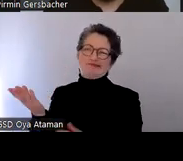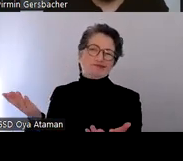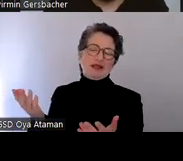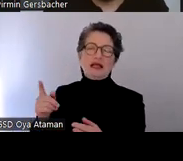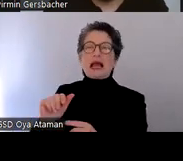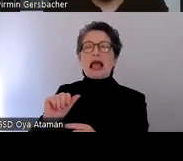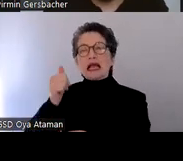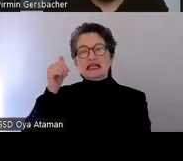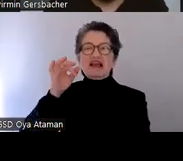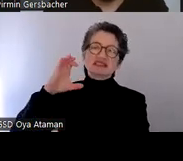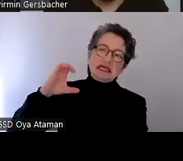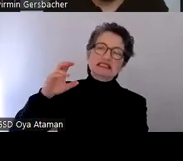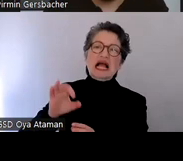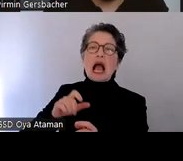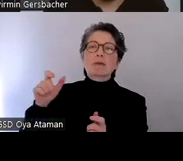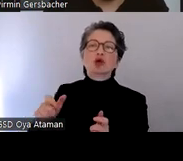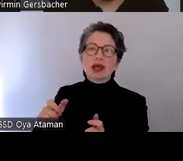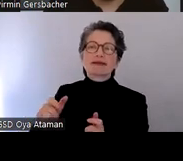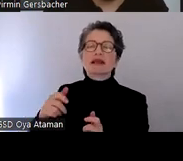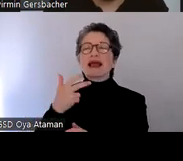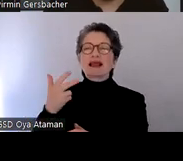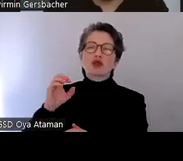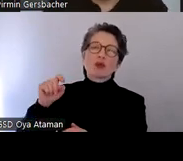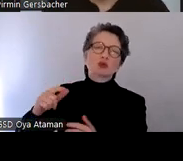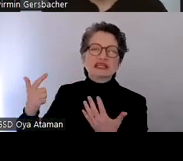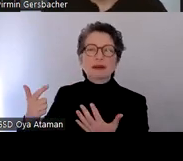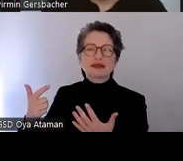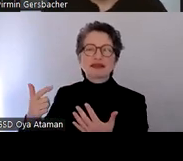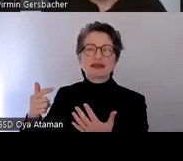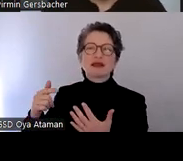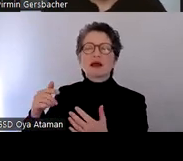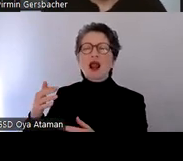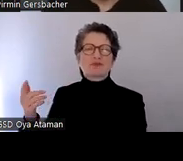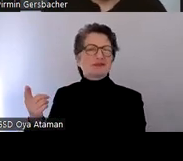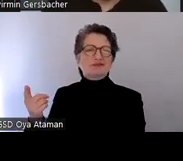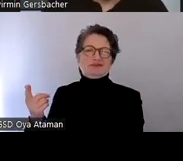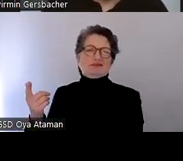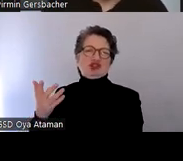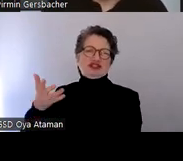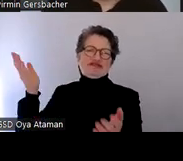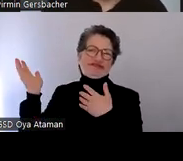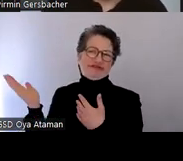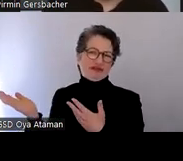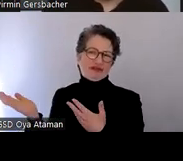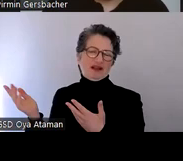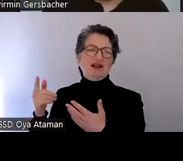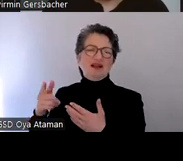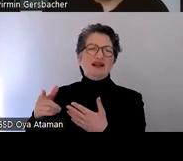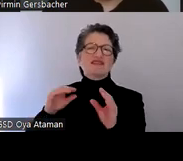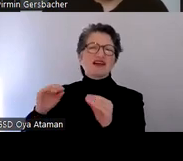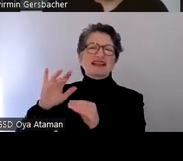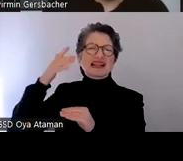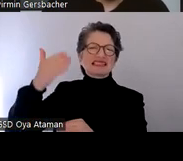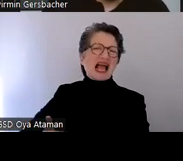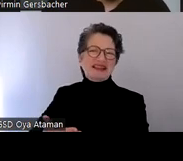FC Saarbrücken, Pokal 33057. JPG und so weiter. Und das macht die Verwendung der